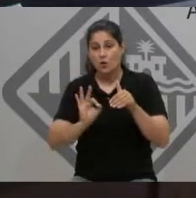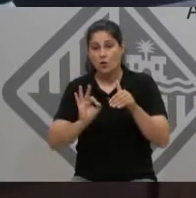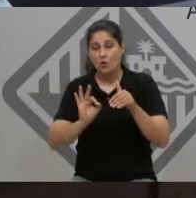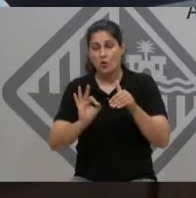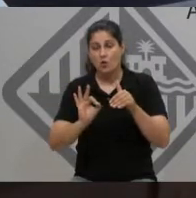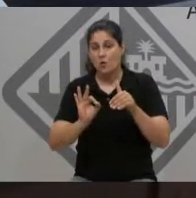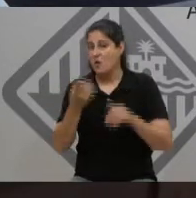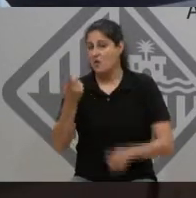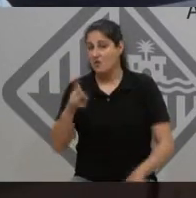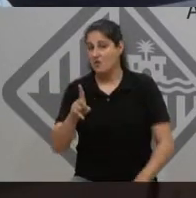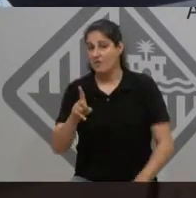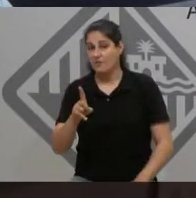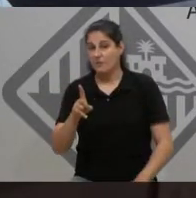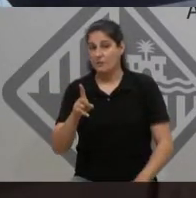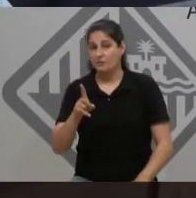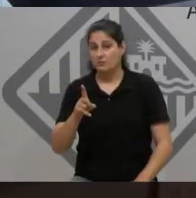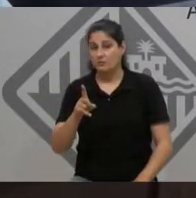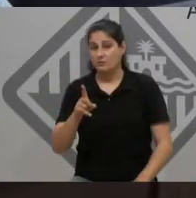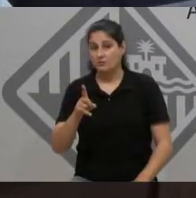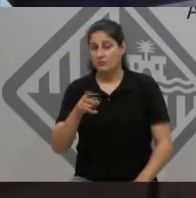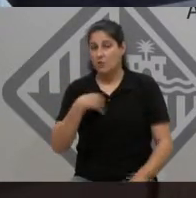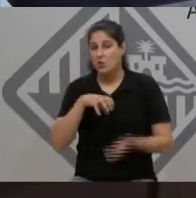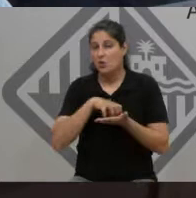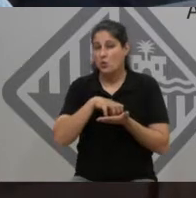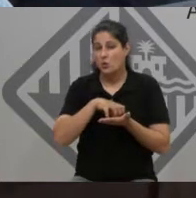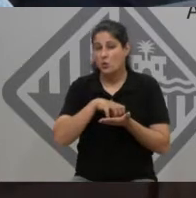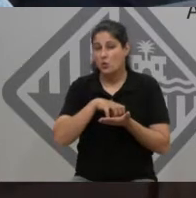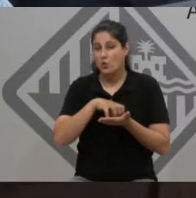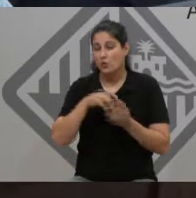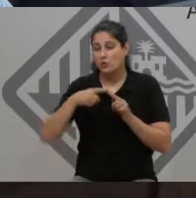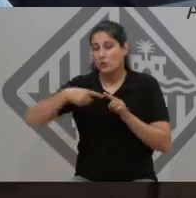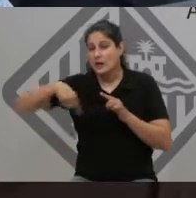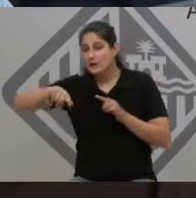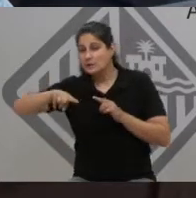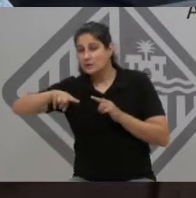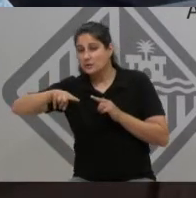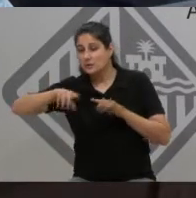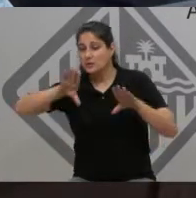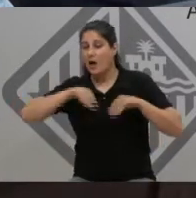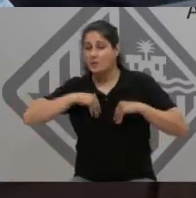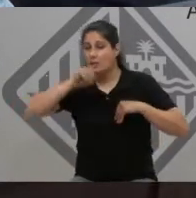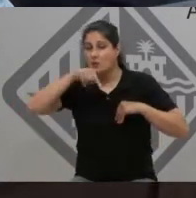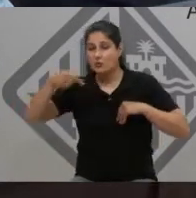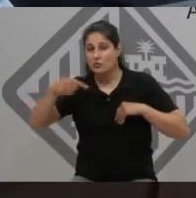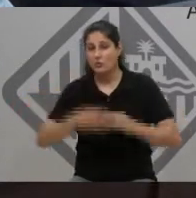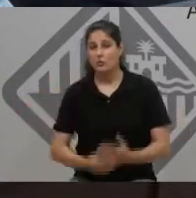No fa falta. Només mos queda la dubte de si s'accepta la transaccional del punt 6. S'accepta la transaccional.